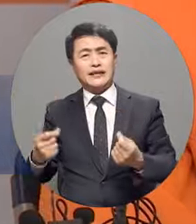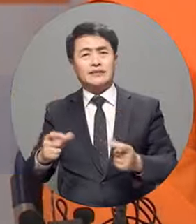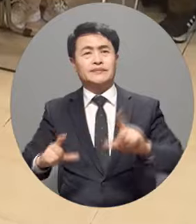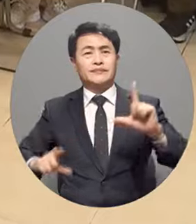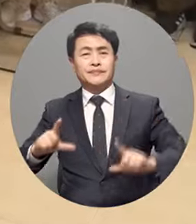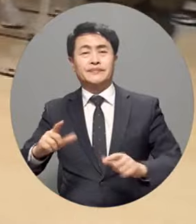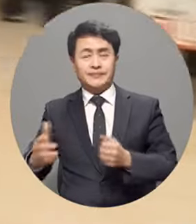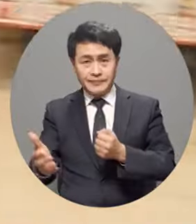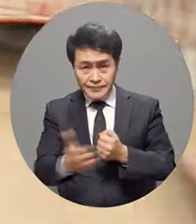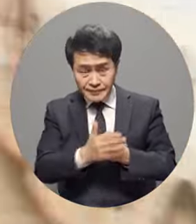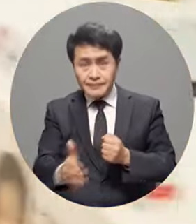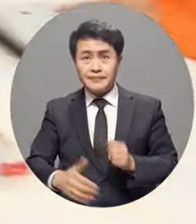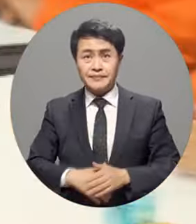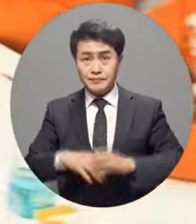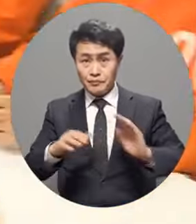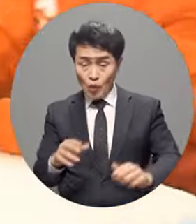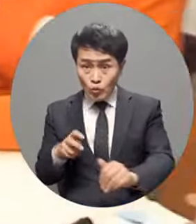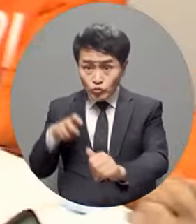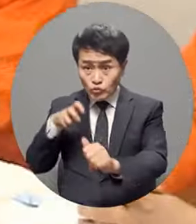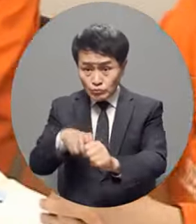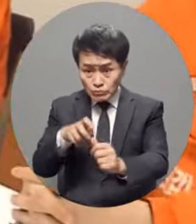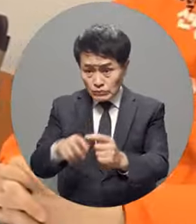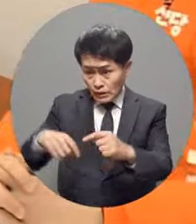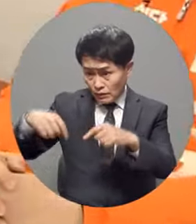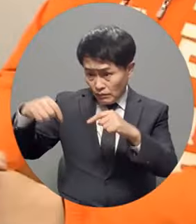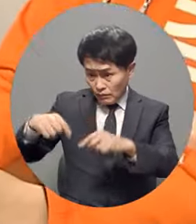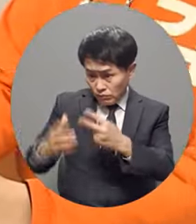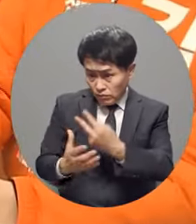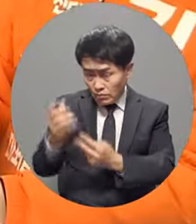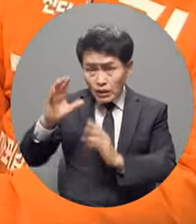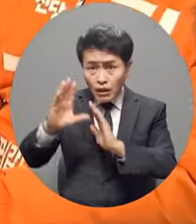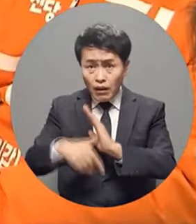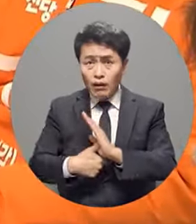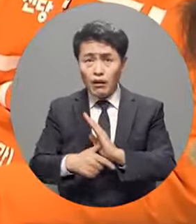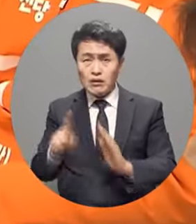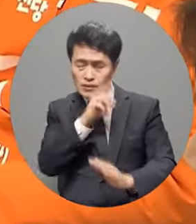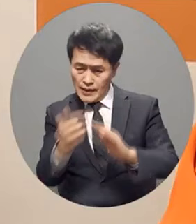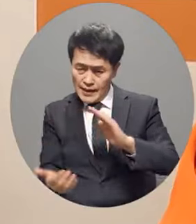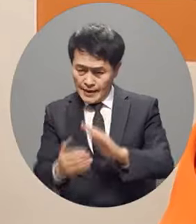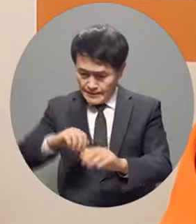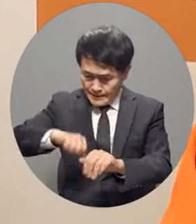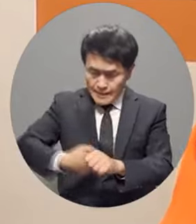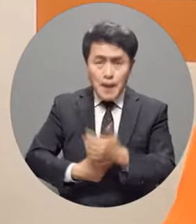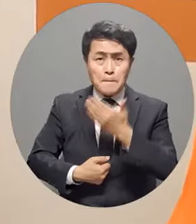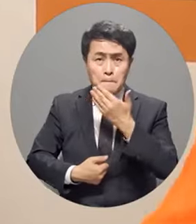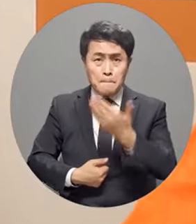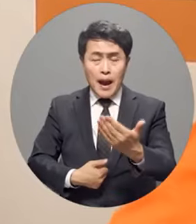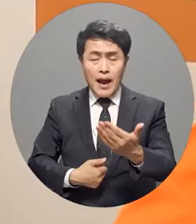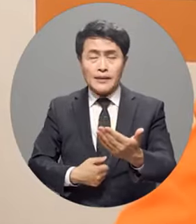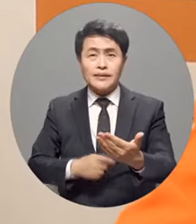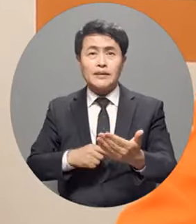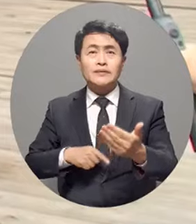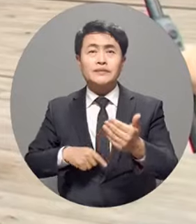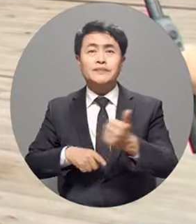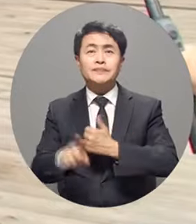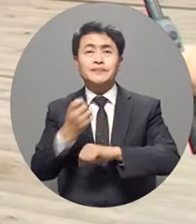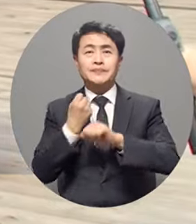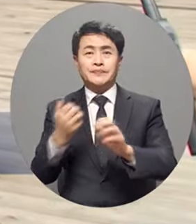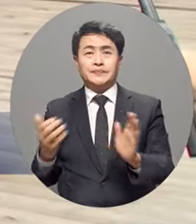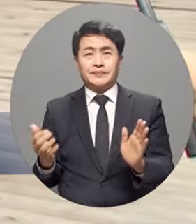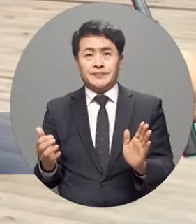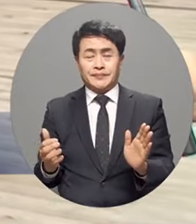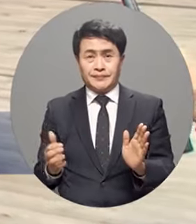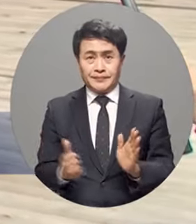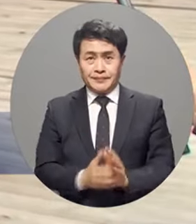아니겠습니까? 후보가 단일화 협상을 할 경우 최고 수준의 징계를 하겠다고 경고했습니다.